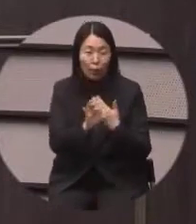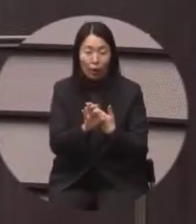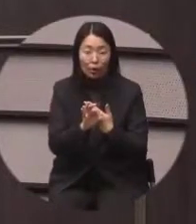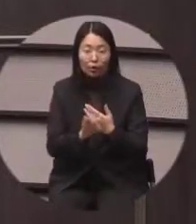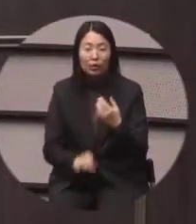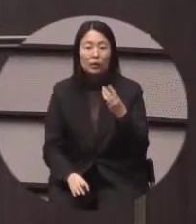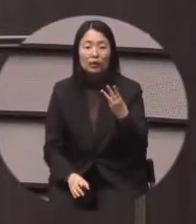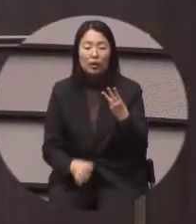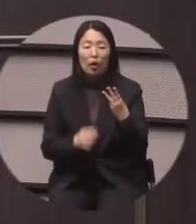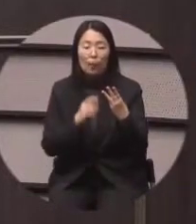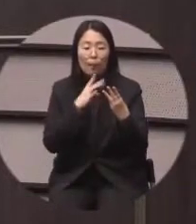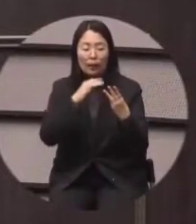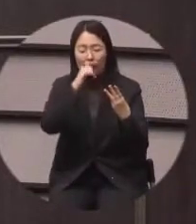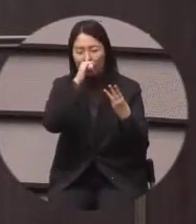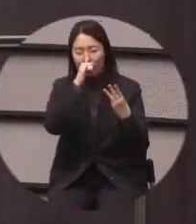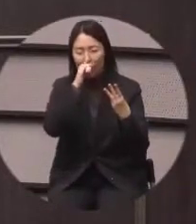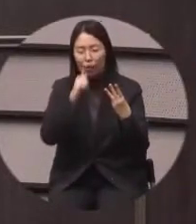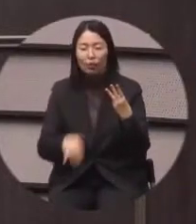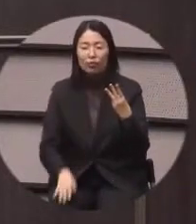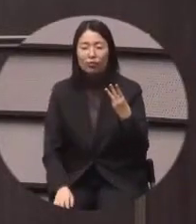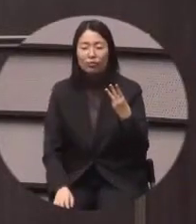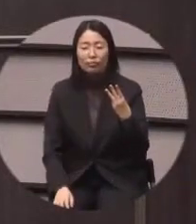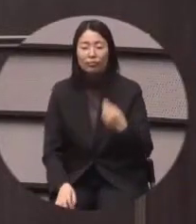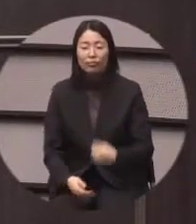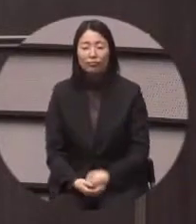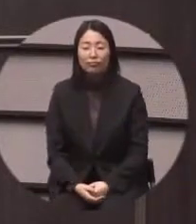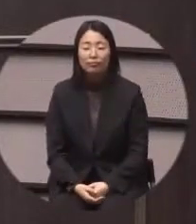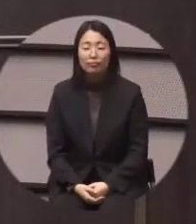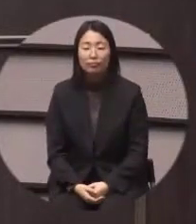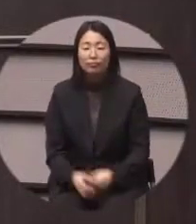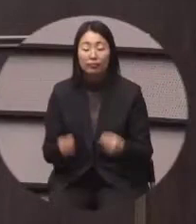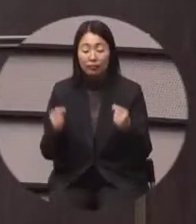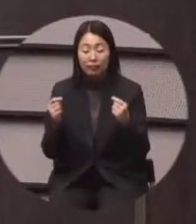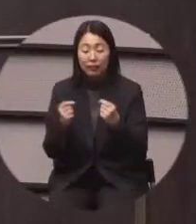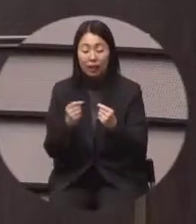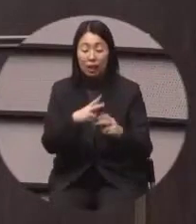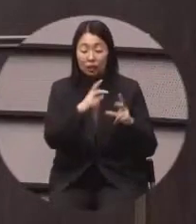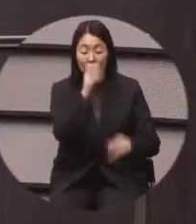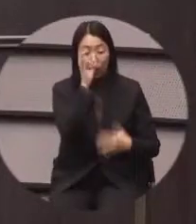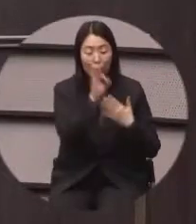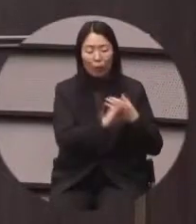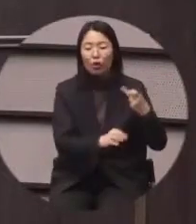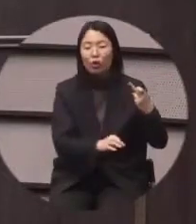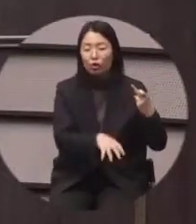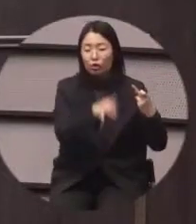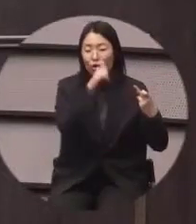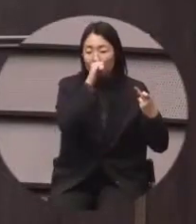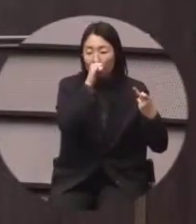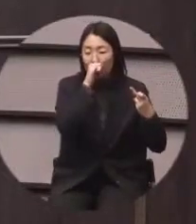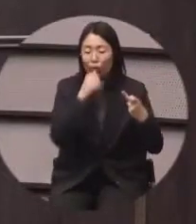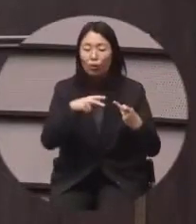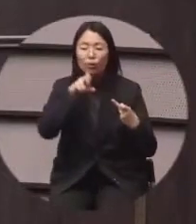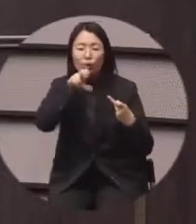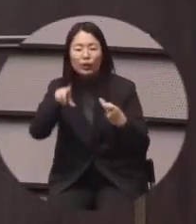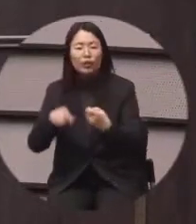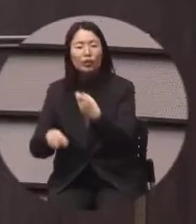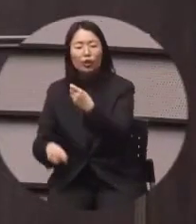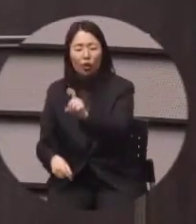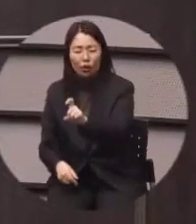3건의 정책만을 볼 수 있습니다. 인근 시군인 성남시는 12건, 용인시